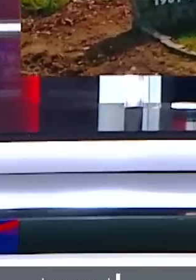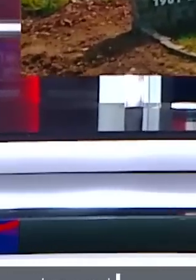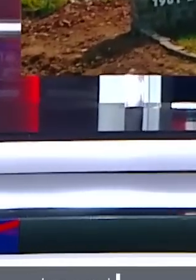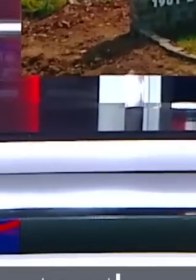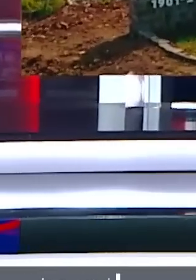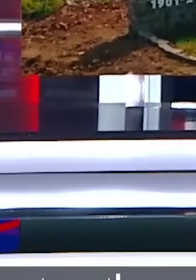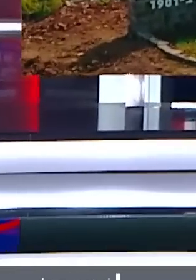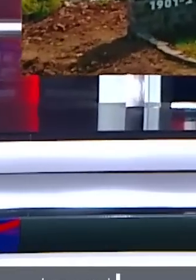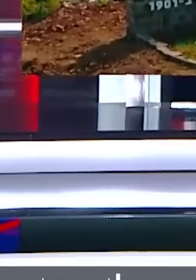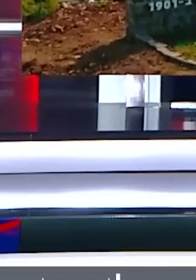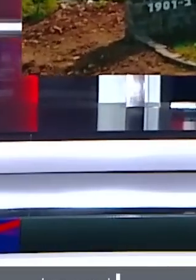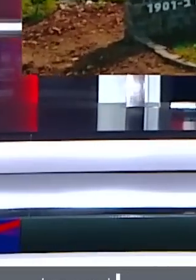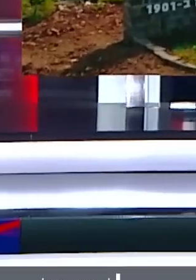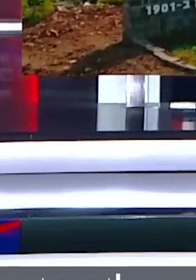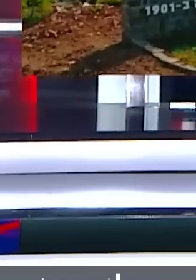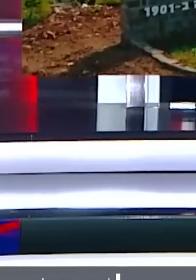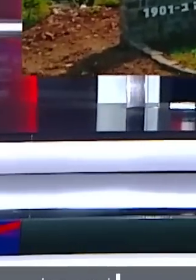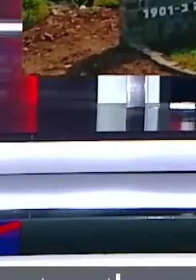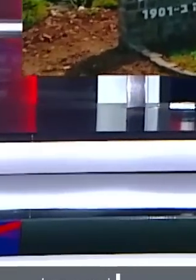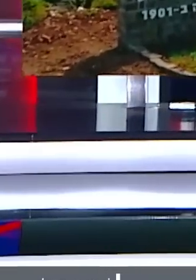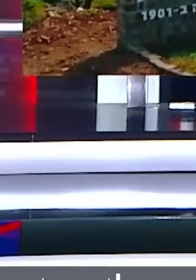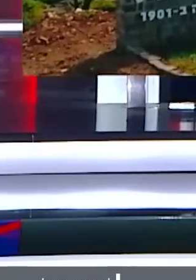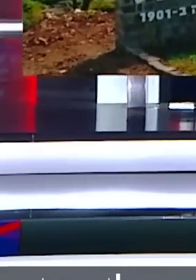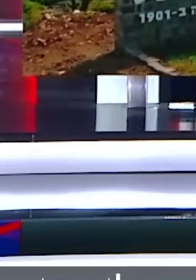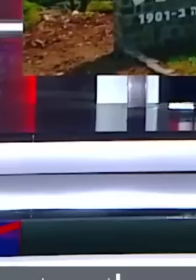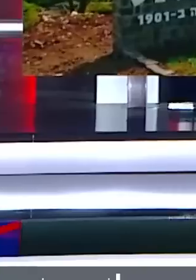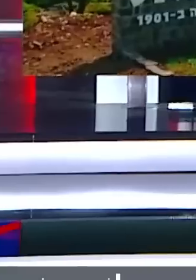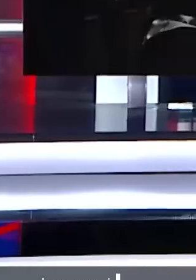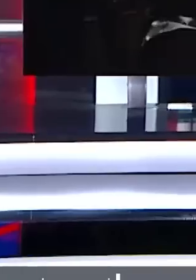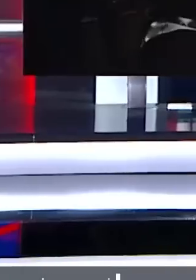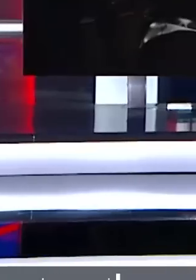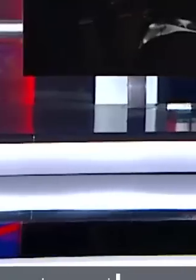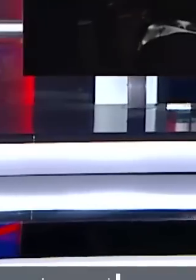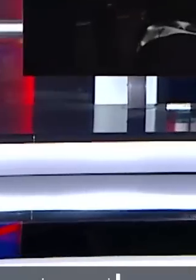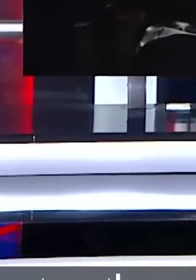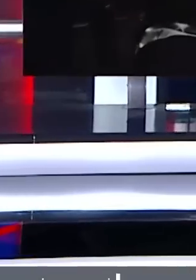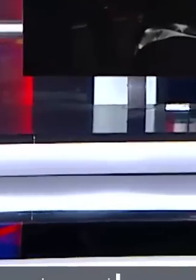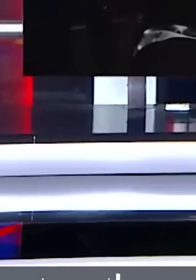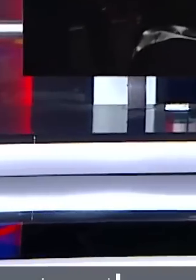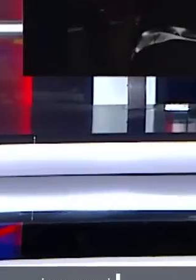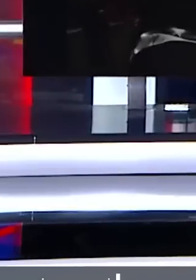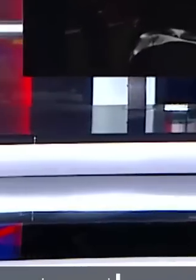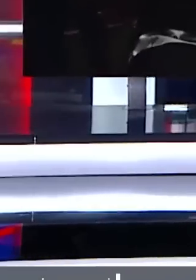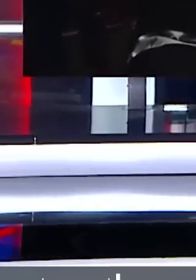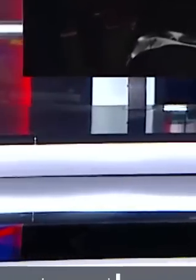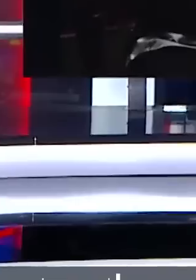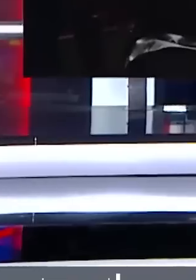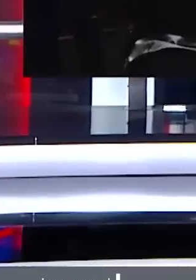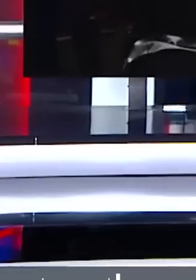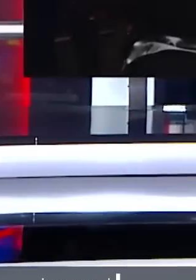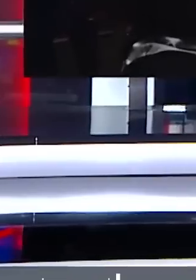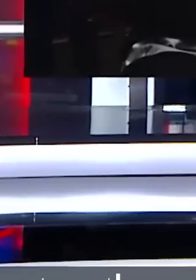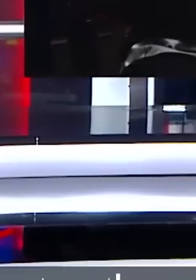בשם האב, שבו מגיעה לשיא חשיפת דפוסי הפעולה בקהילה הסגורה הזאת שהנהיג הרב שיק ביבניאל. בעקבות שני